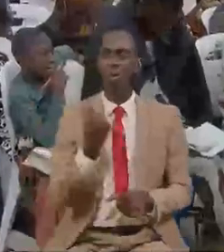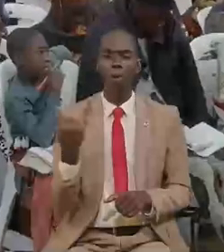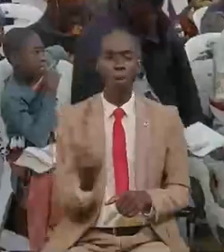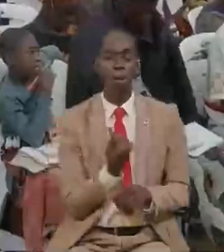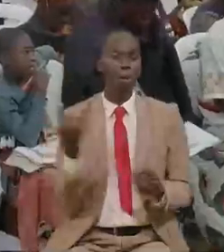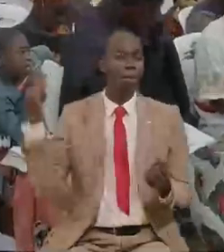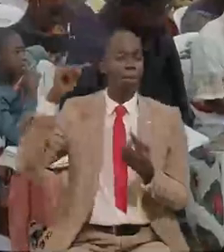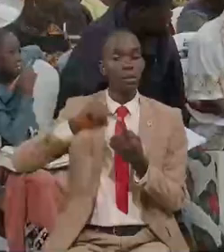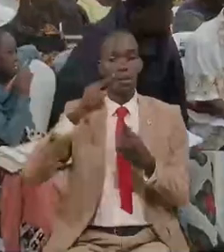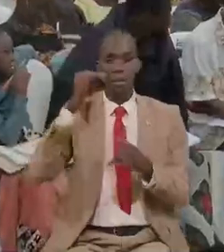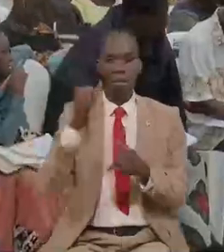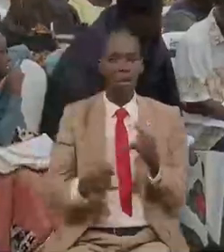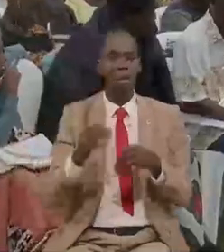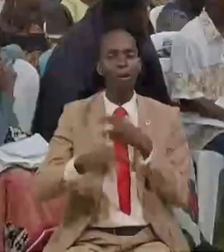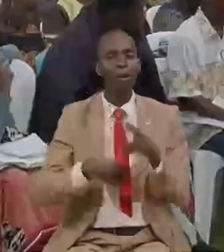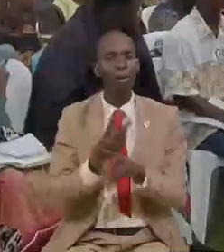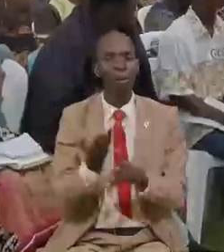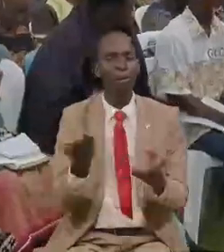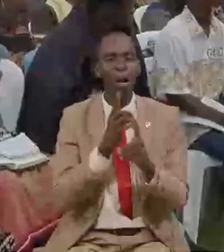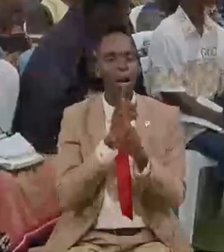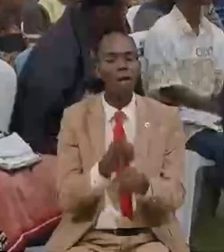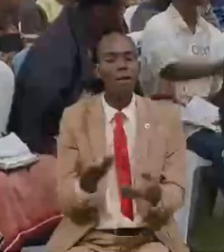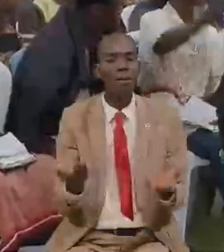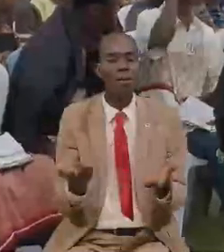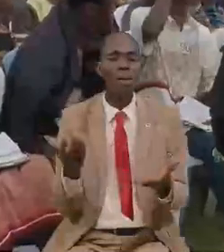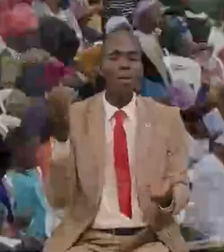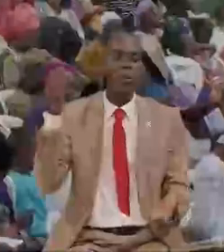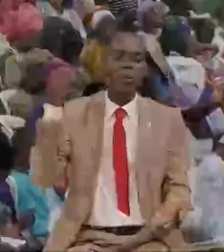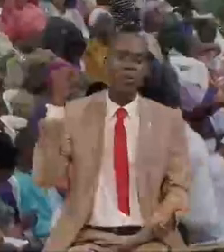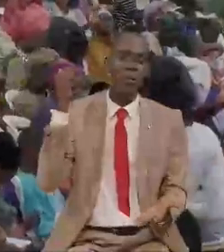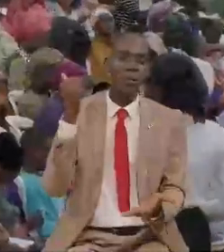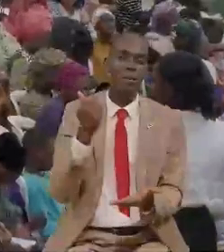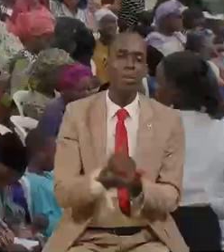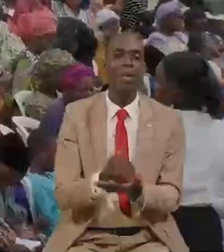même jusqu'à la fin du monde. Et le peuple de Dieu dit,